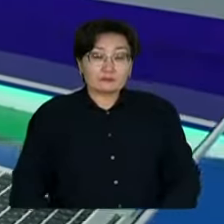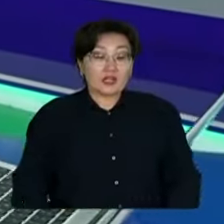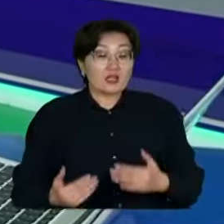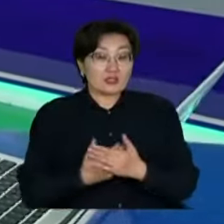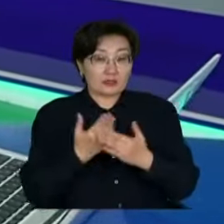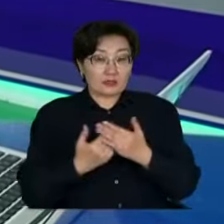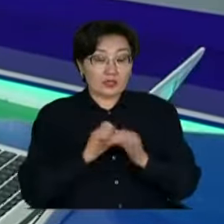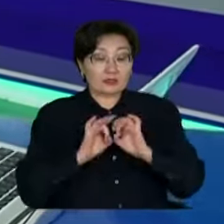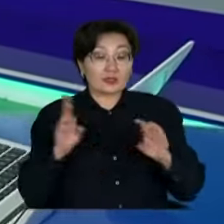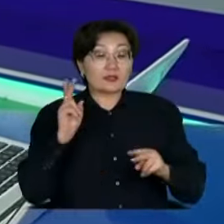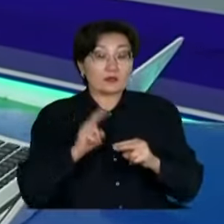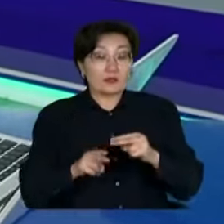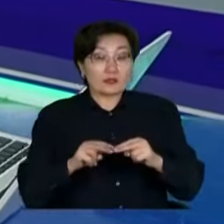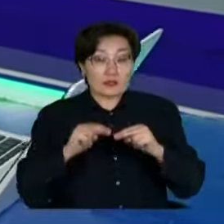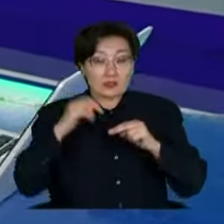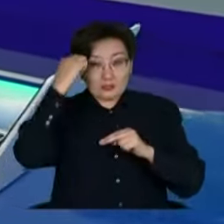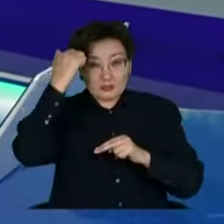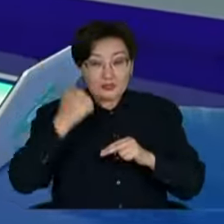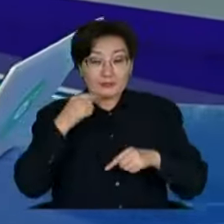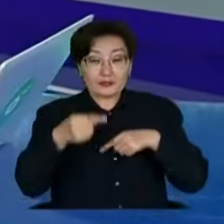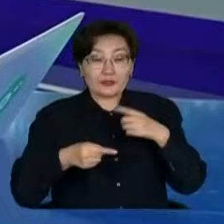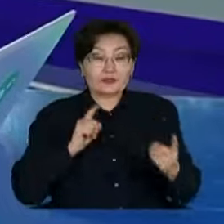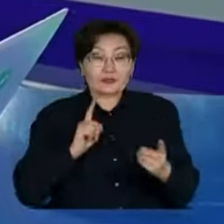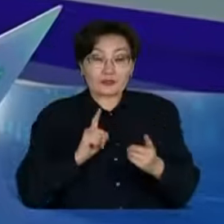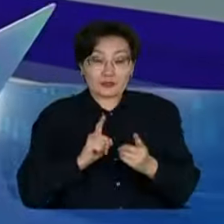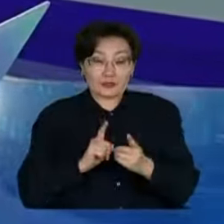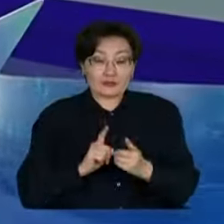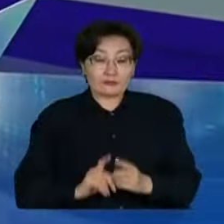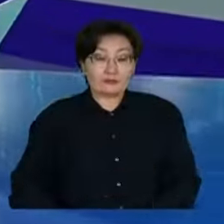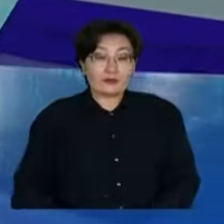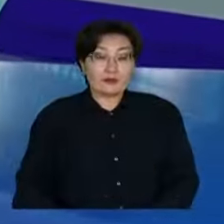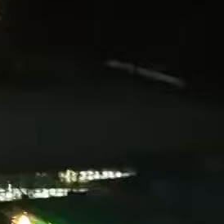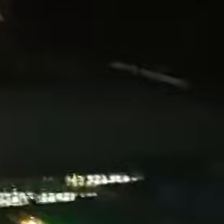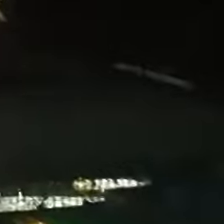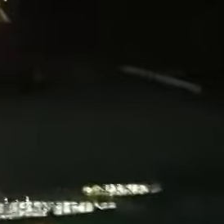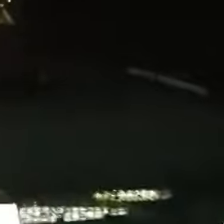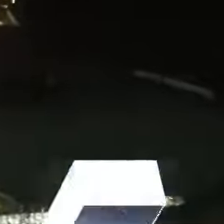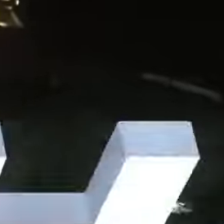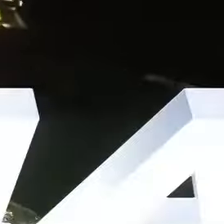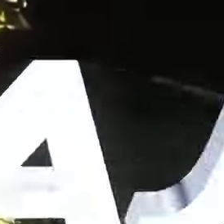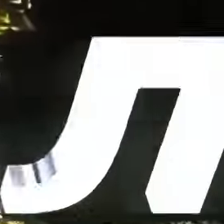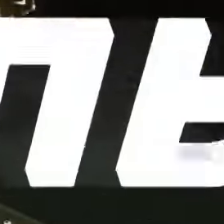Бүгінгі айтар осы. Қандай да бір бөлісер мәліметтеріңіз болса, экранда көрсетілген телефон нөміріне хабарласыңыздар.